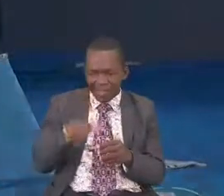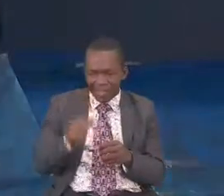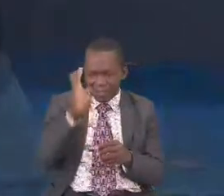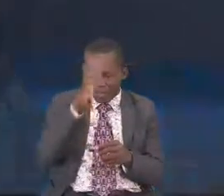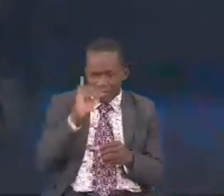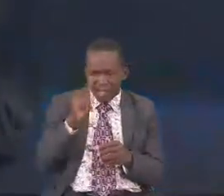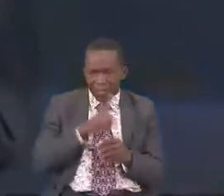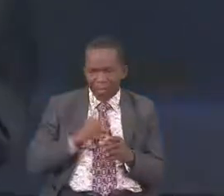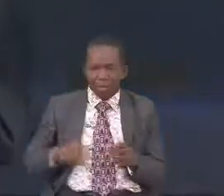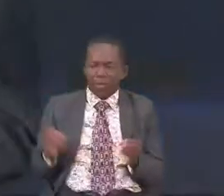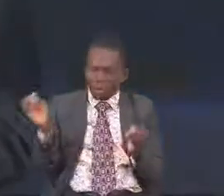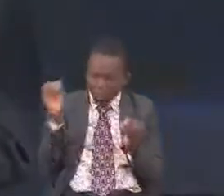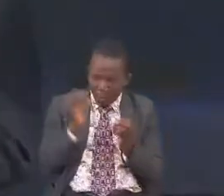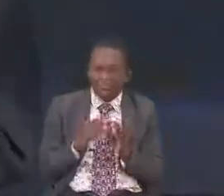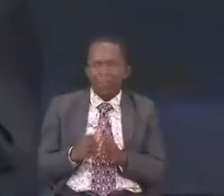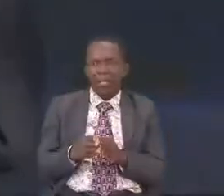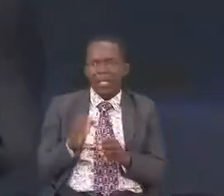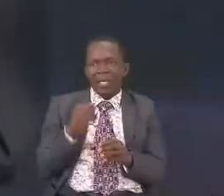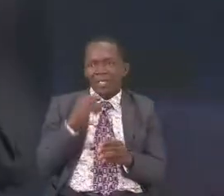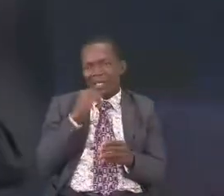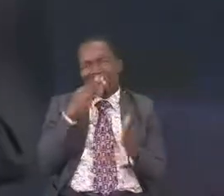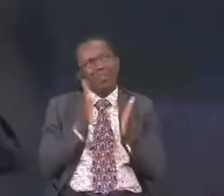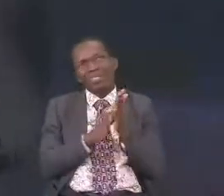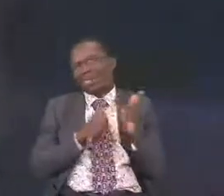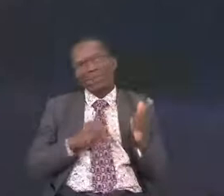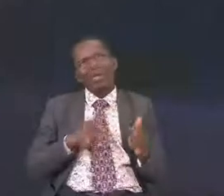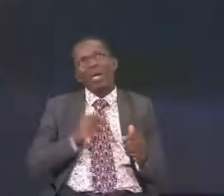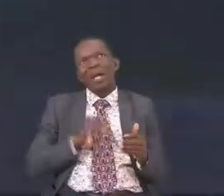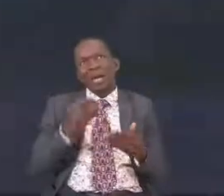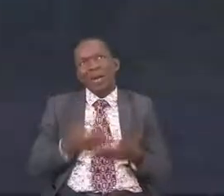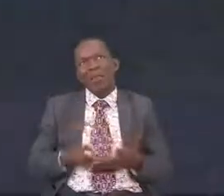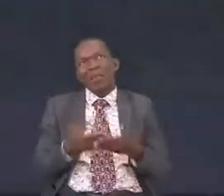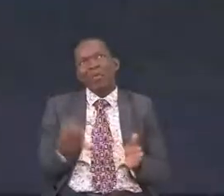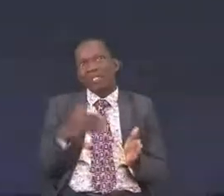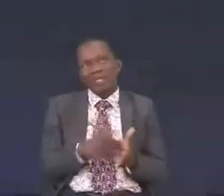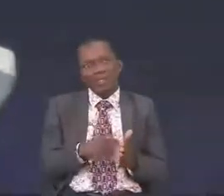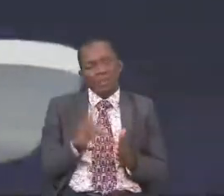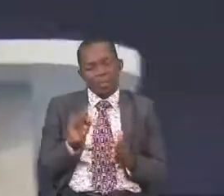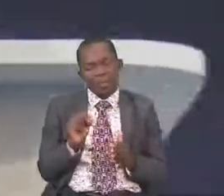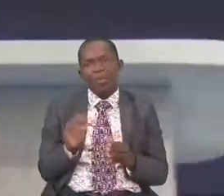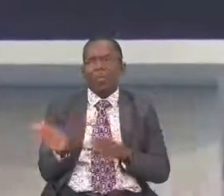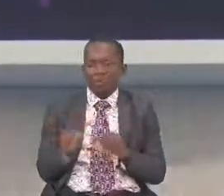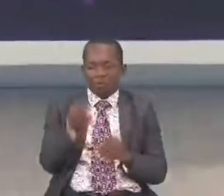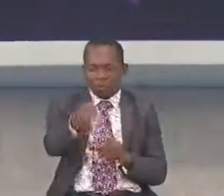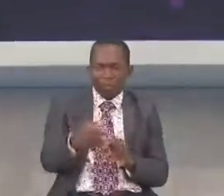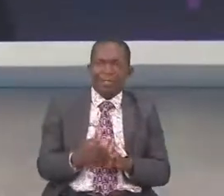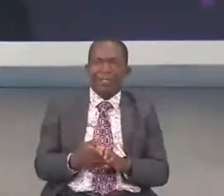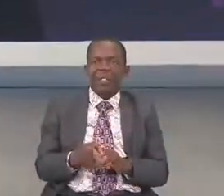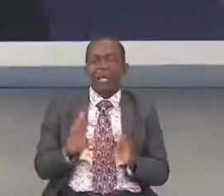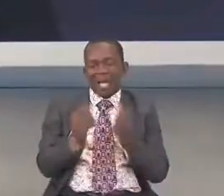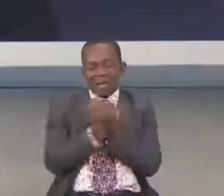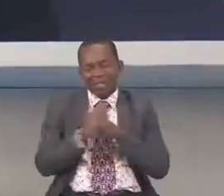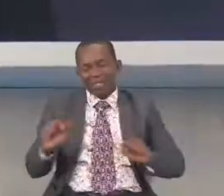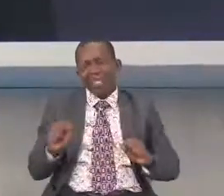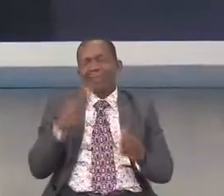de Dieu. Tu l'as dit hier, avance non, oh gloire à Dieu, je suis sauvé, gloire à Dieu. Mais tu l'as dit